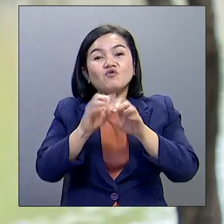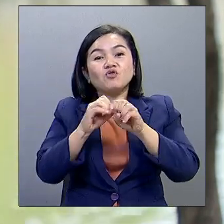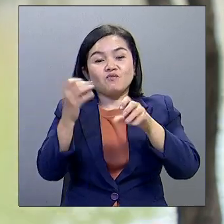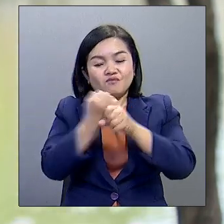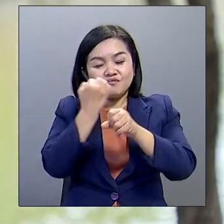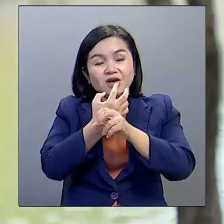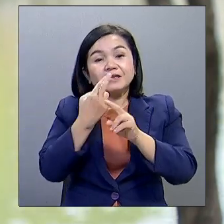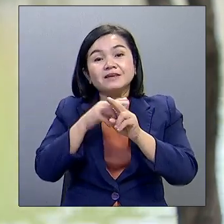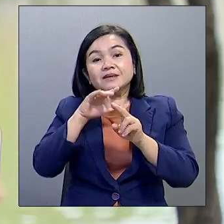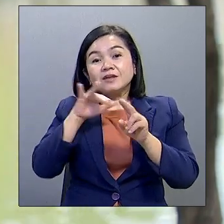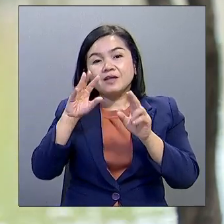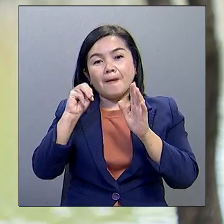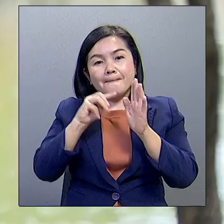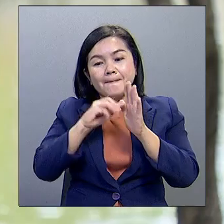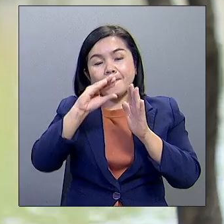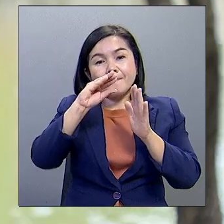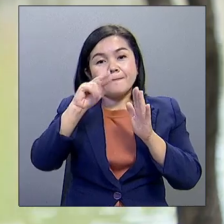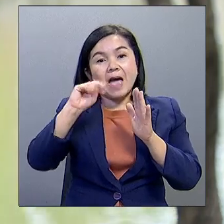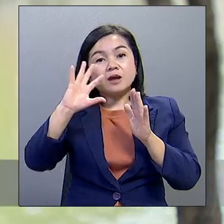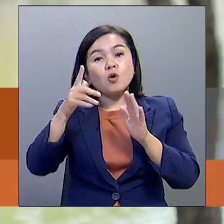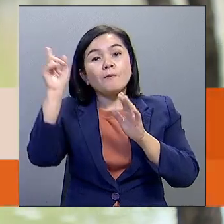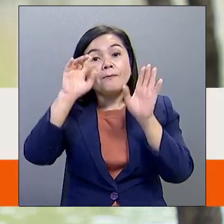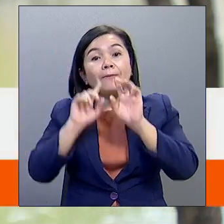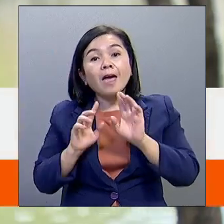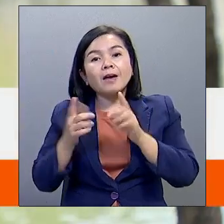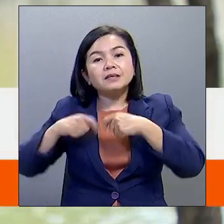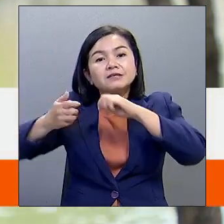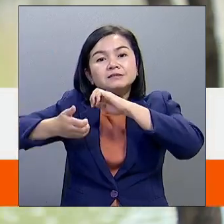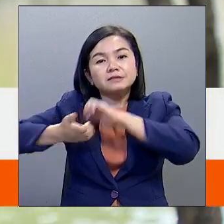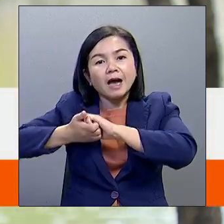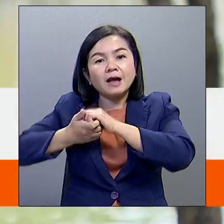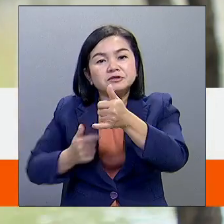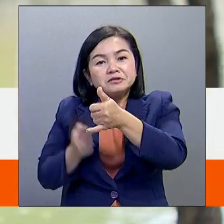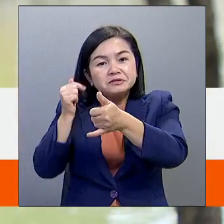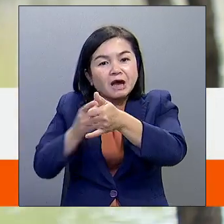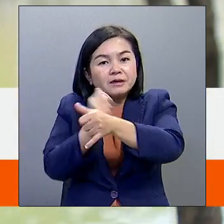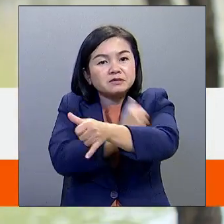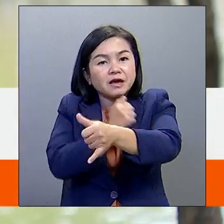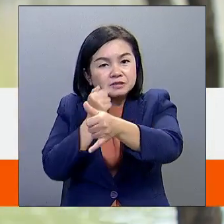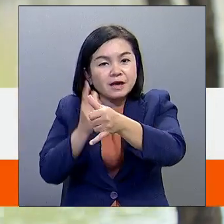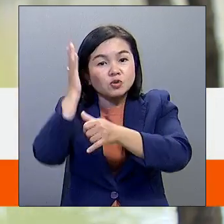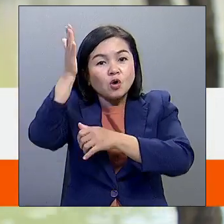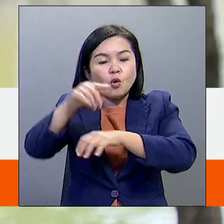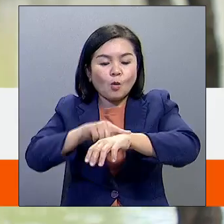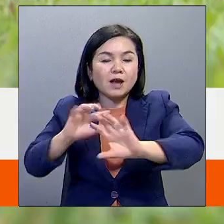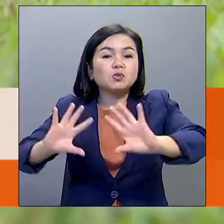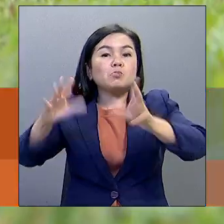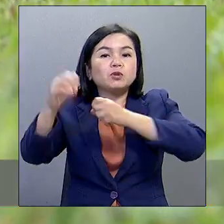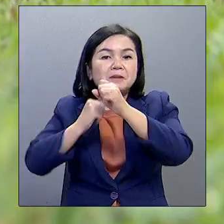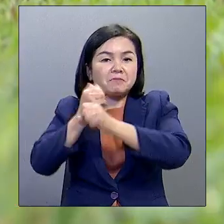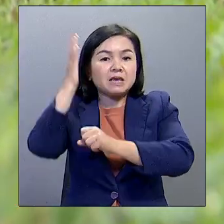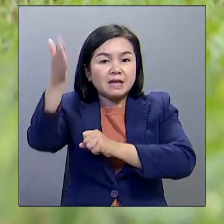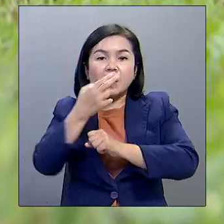การประเมินผลงานเพื่อพิจารณาสัญญาฉบับใหม่ของมาโน่ที่จะหมดลงในช่วงกลางปีหน้าครับ